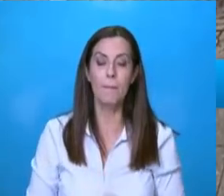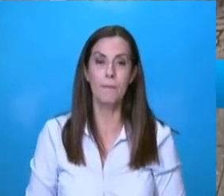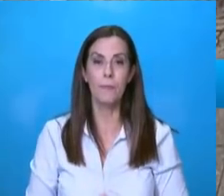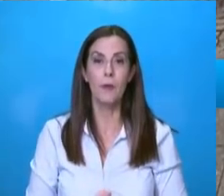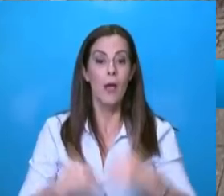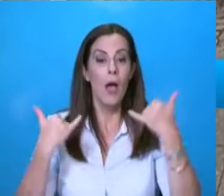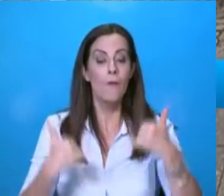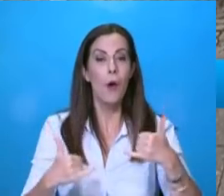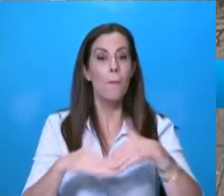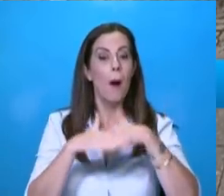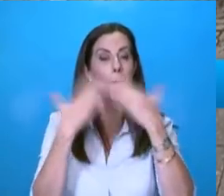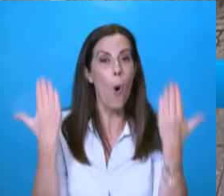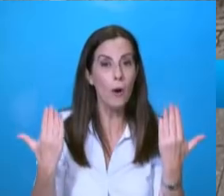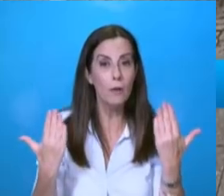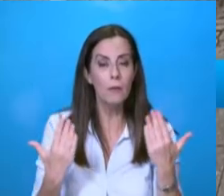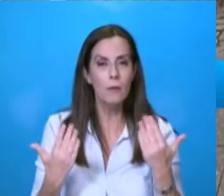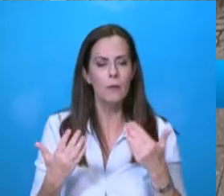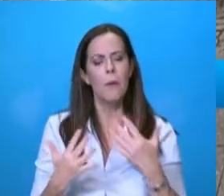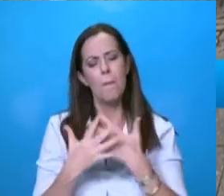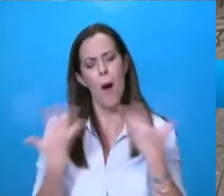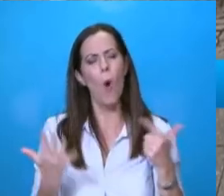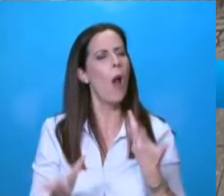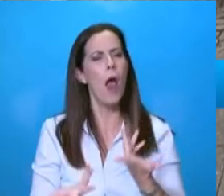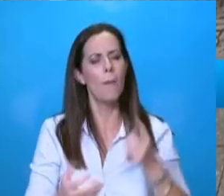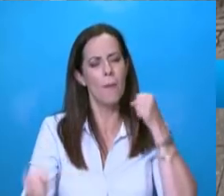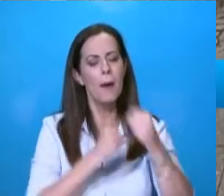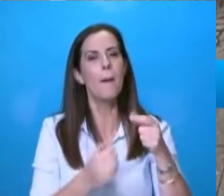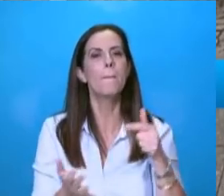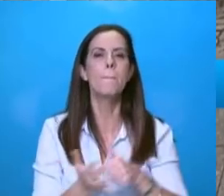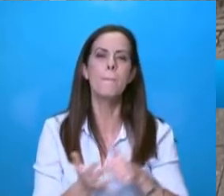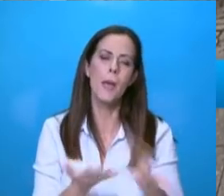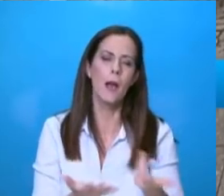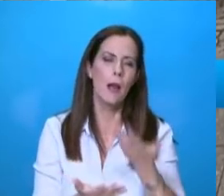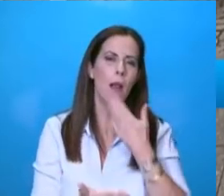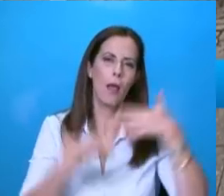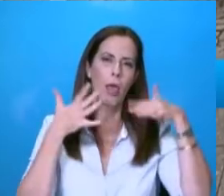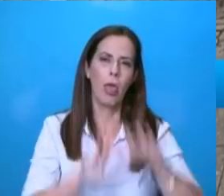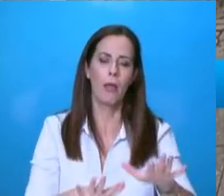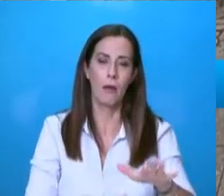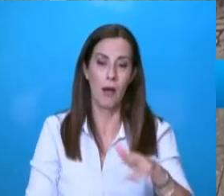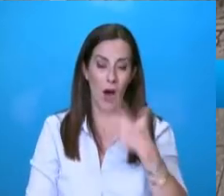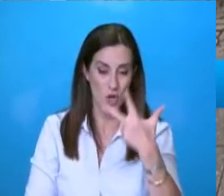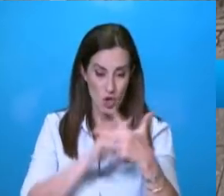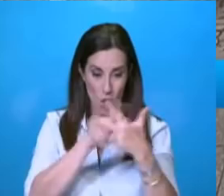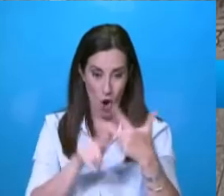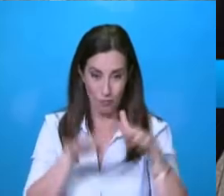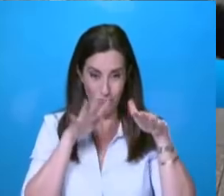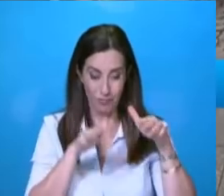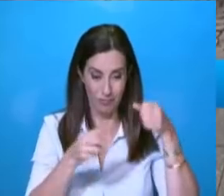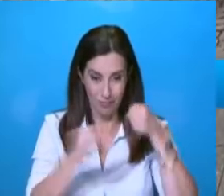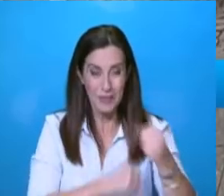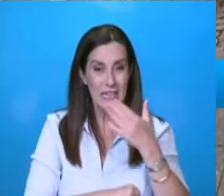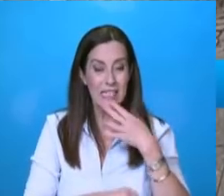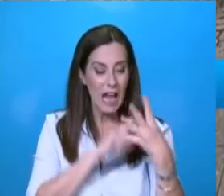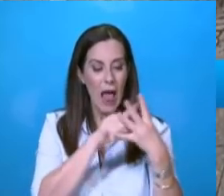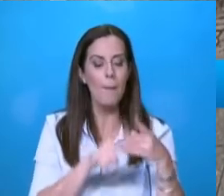והיום אומרת התביעה בפולין כי מאוד ברור שהתקיפה הזו נעשתה על רקע לאומני, כלומר התוקפים תקפו את הסטודנטים הישראלים